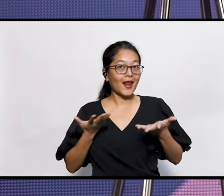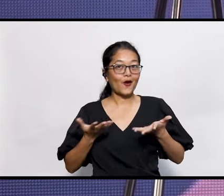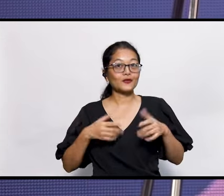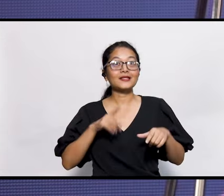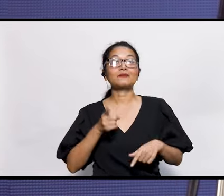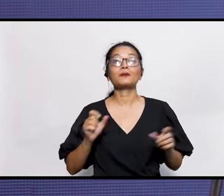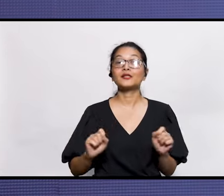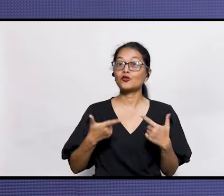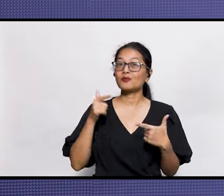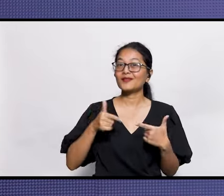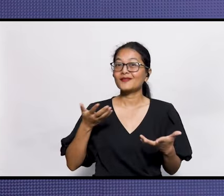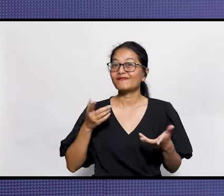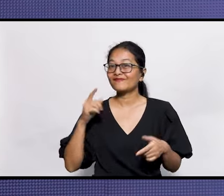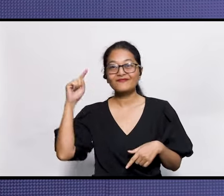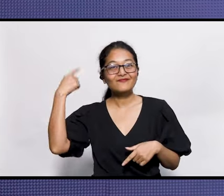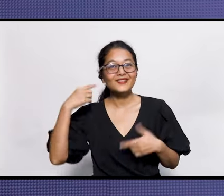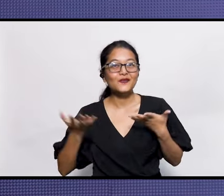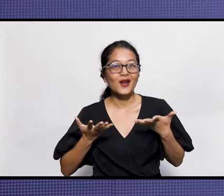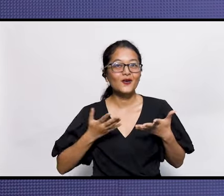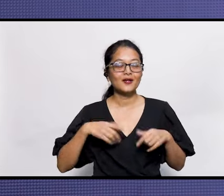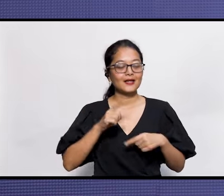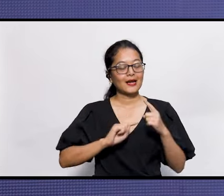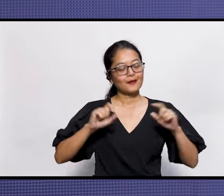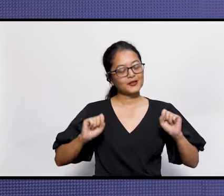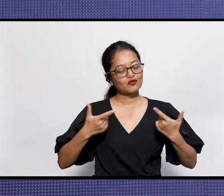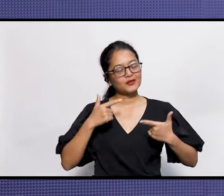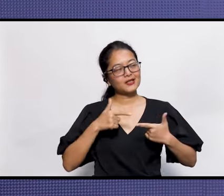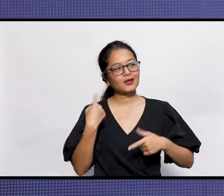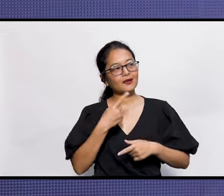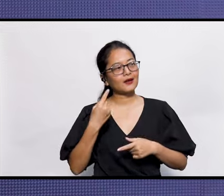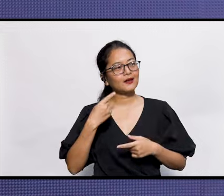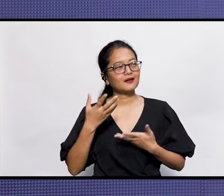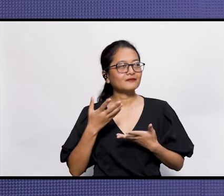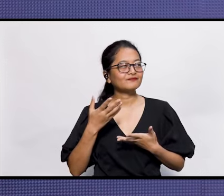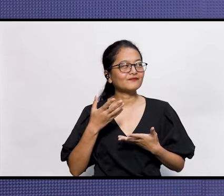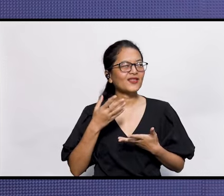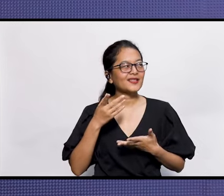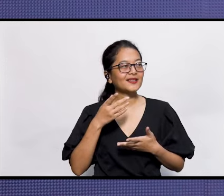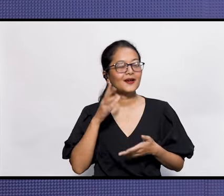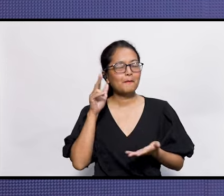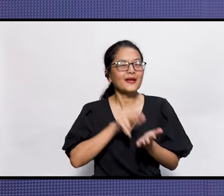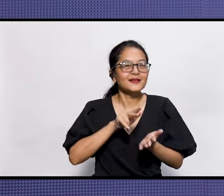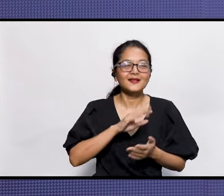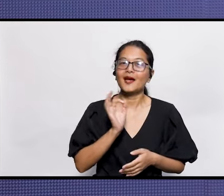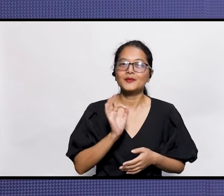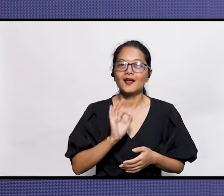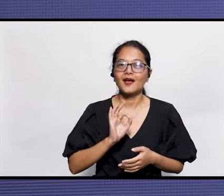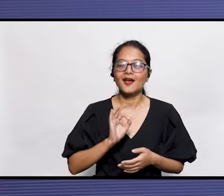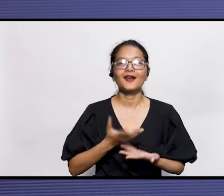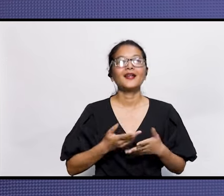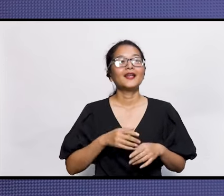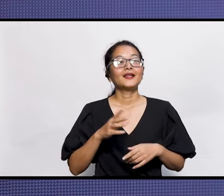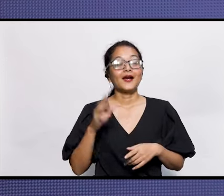kita enggak bisa mempredik dalam kehidupan kita ini dan kita diajak selama bulan ini untuk even if